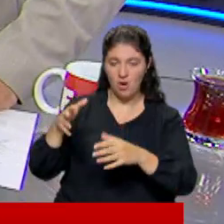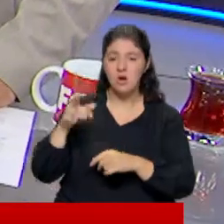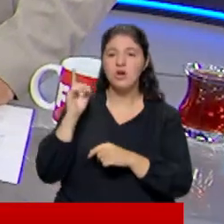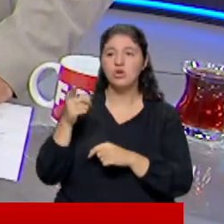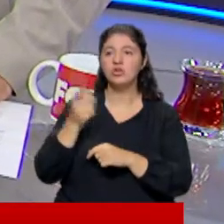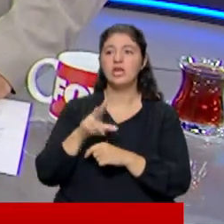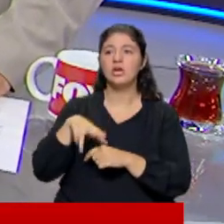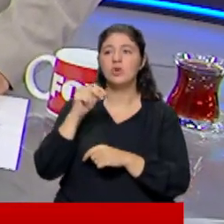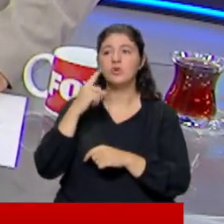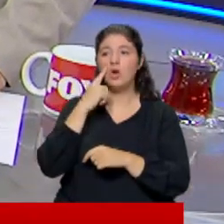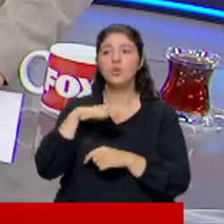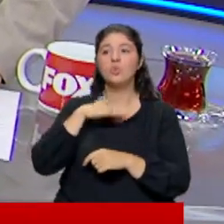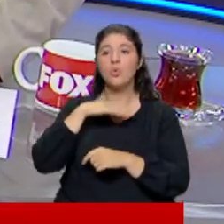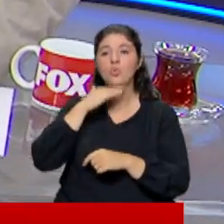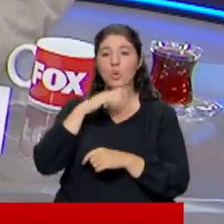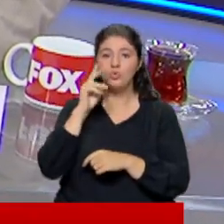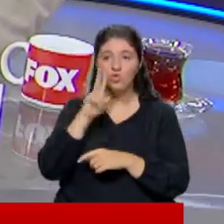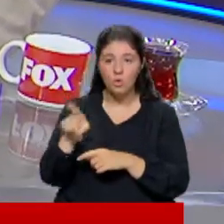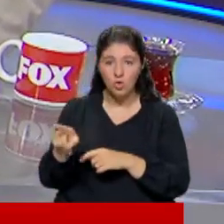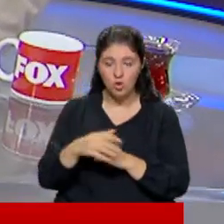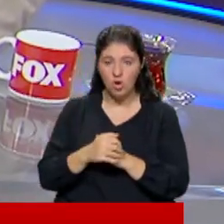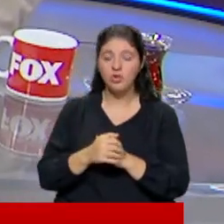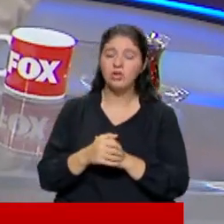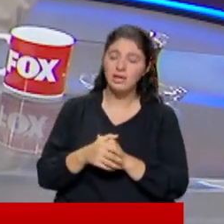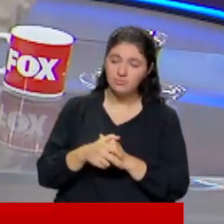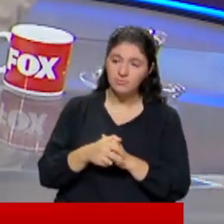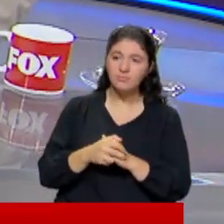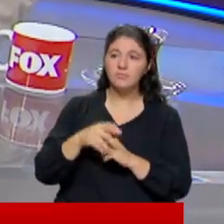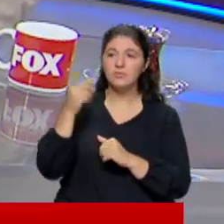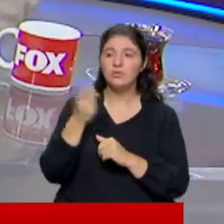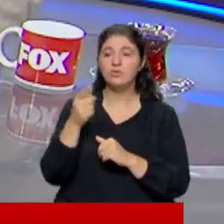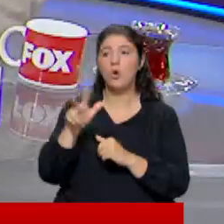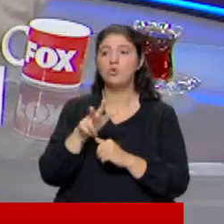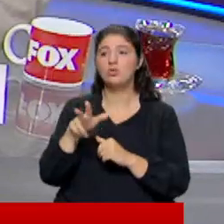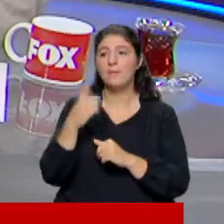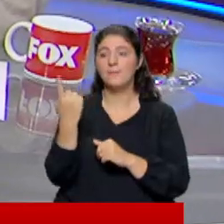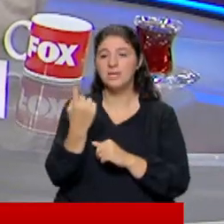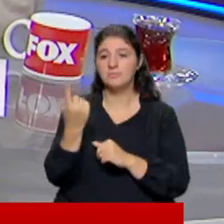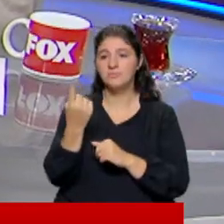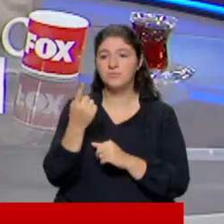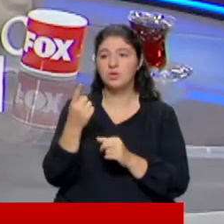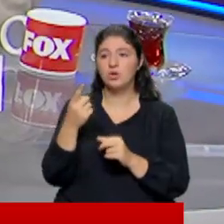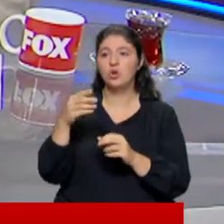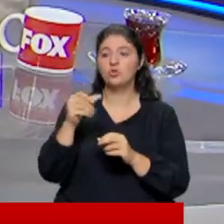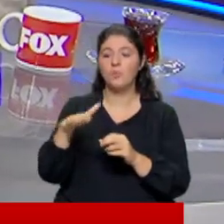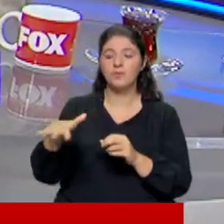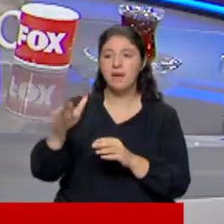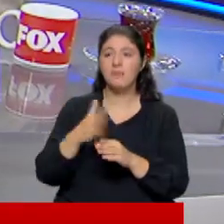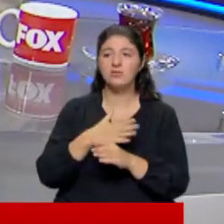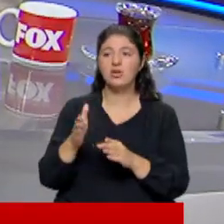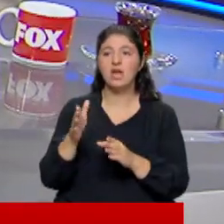oranında dolu olduğu görülüyor. Dolayısıyla %30'luk bir toprak